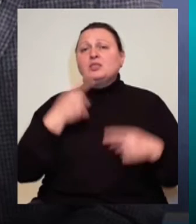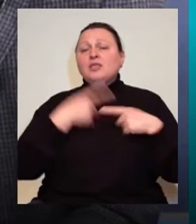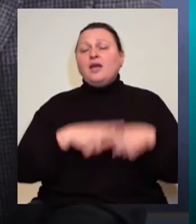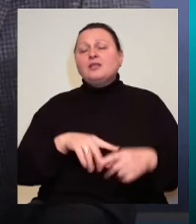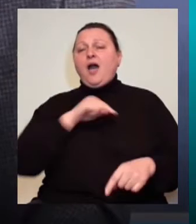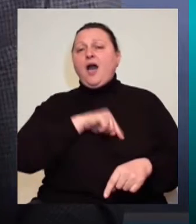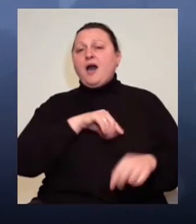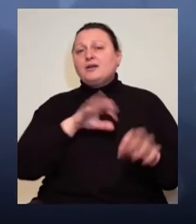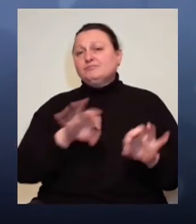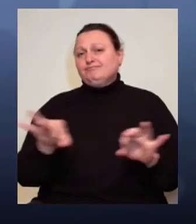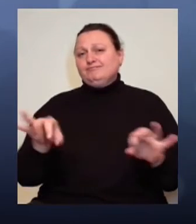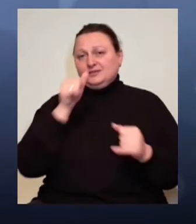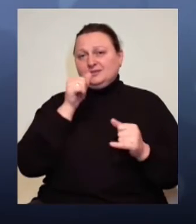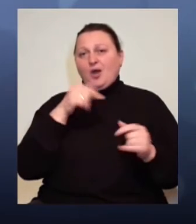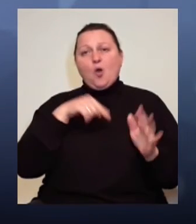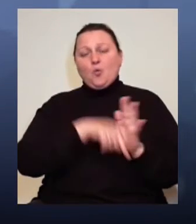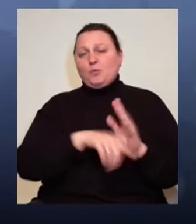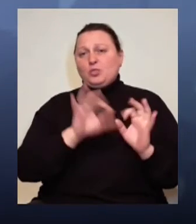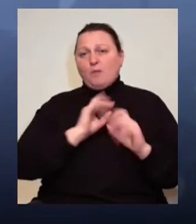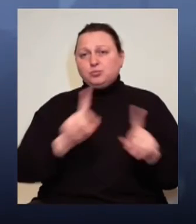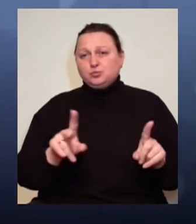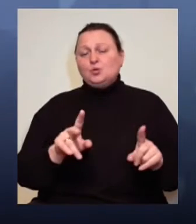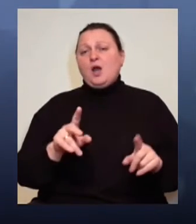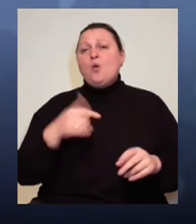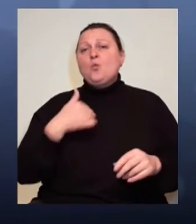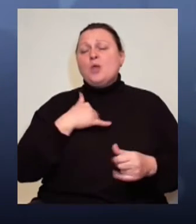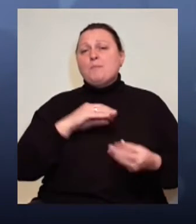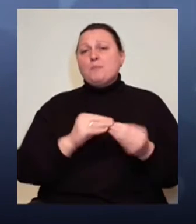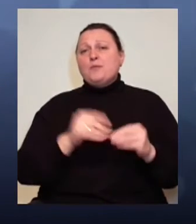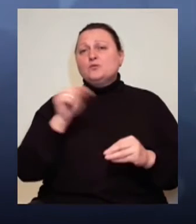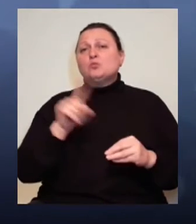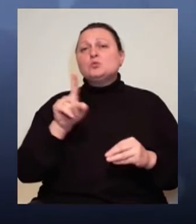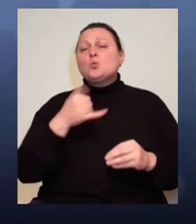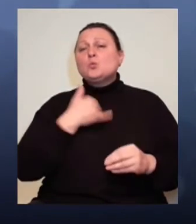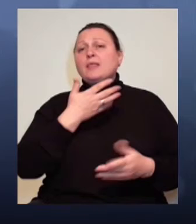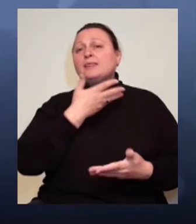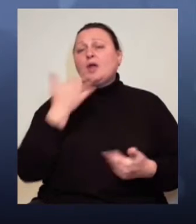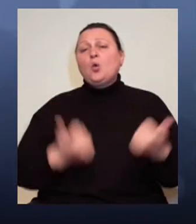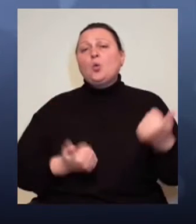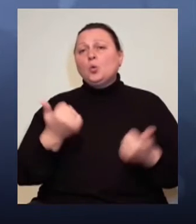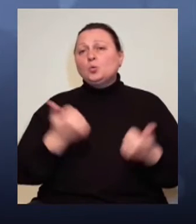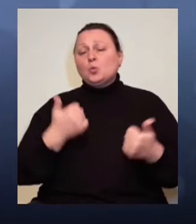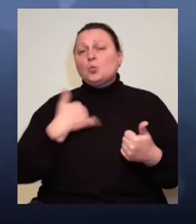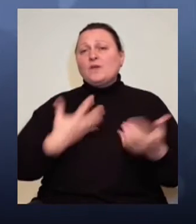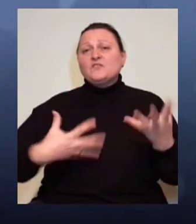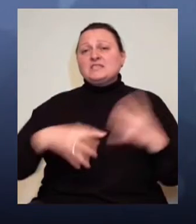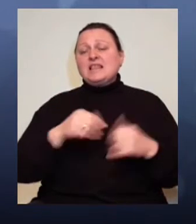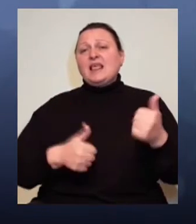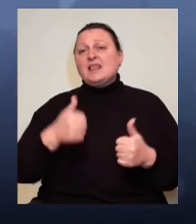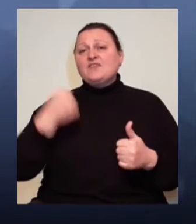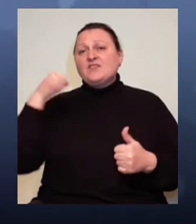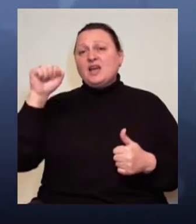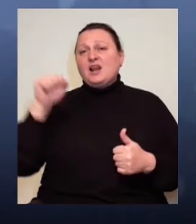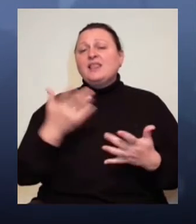буду углублюватися. Але в нас проблема в тому, що немає конкуренції як такової. У нас всі тендери виграють